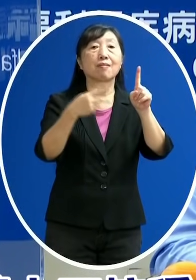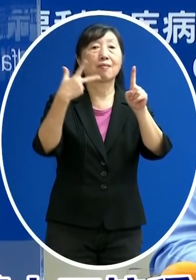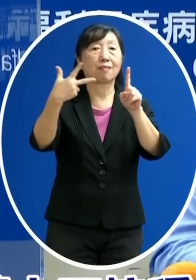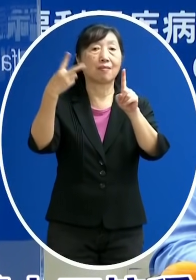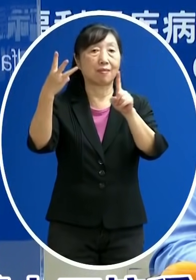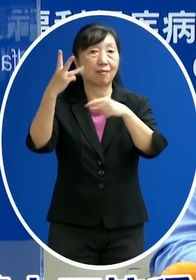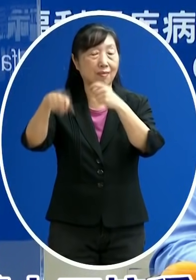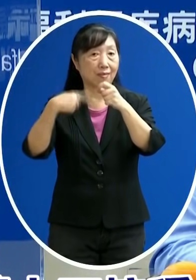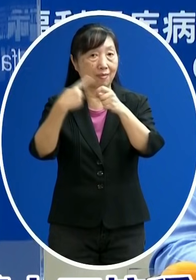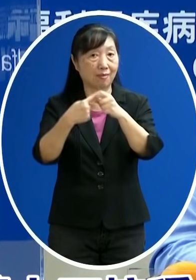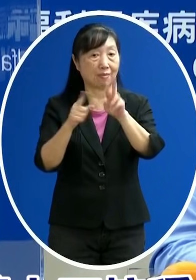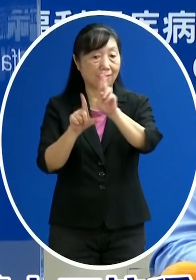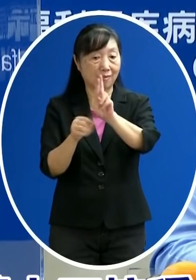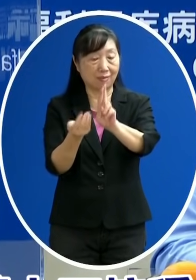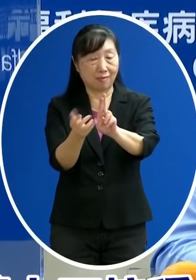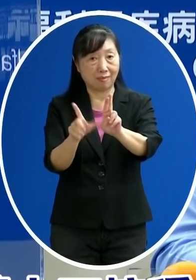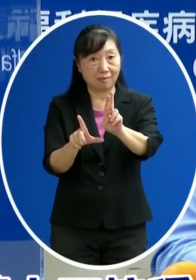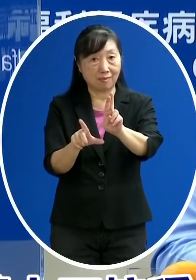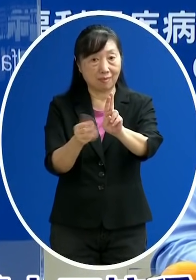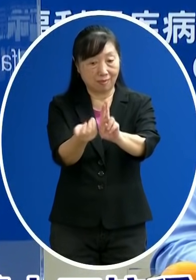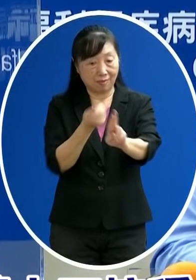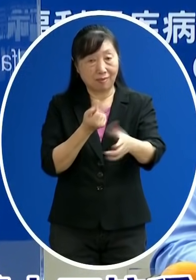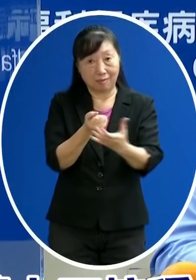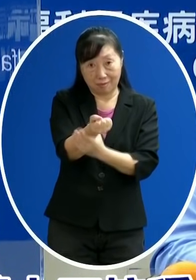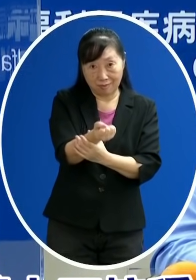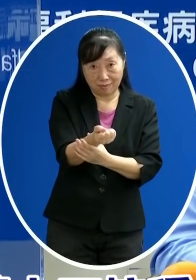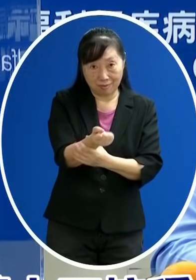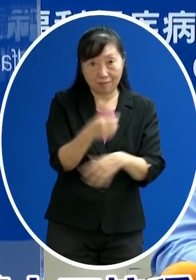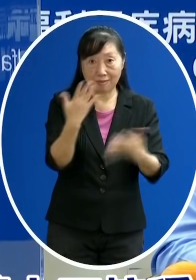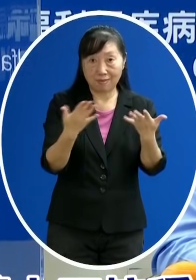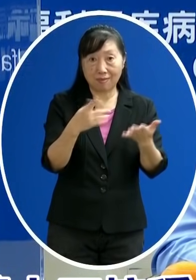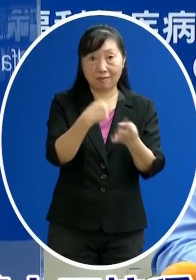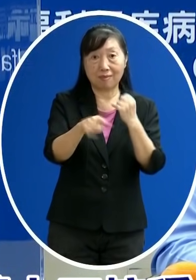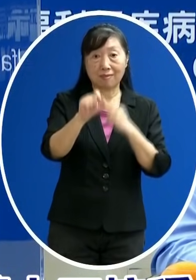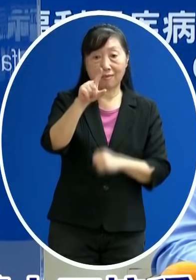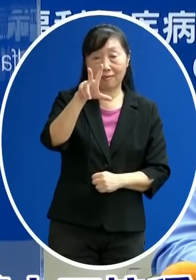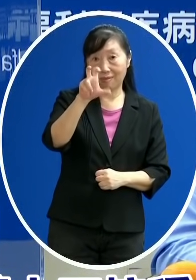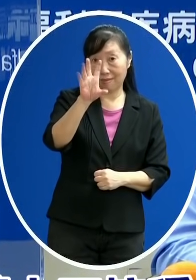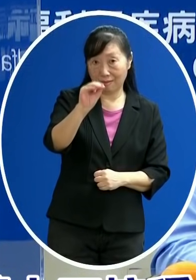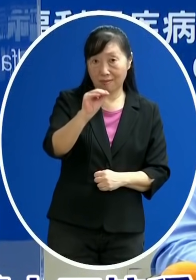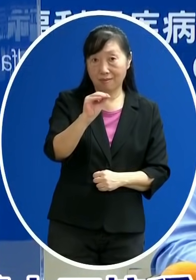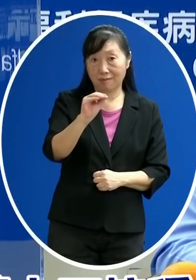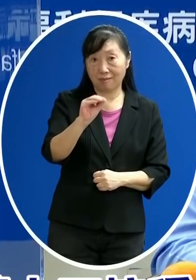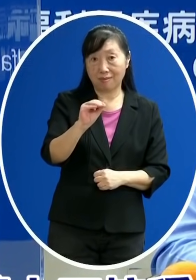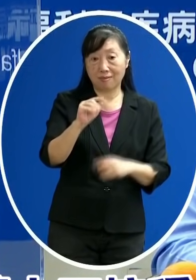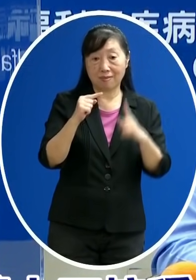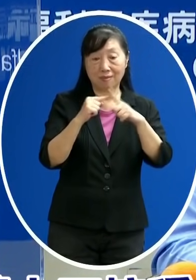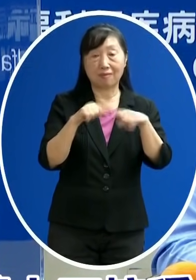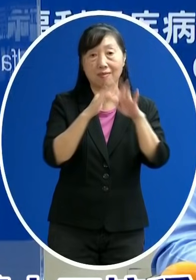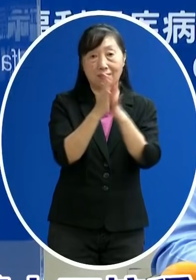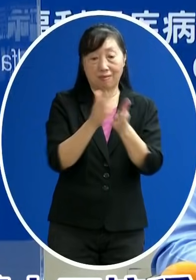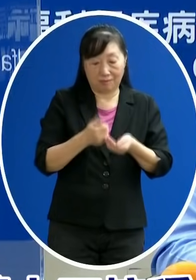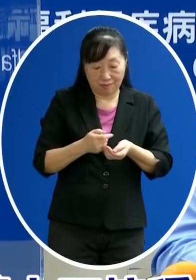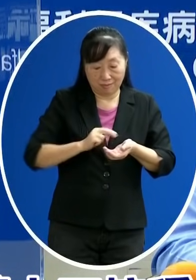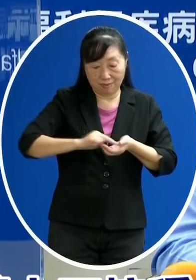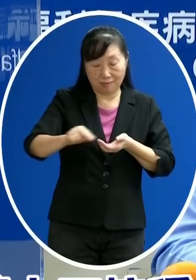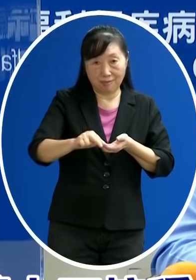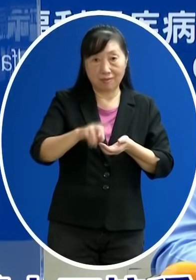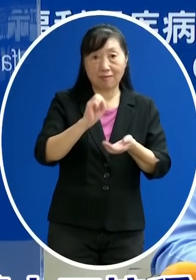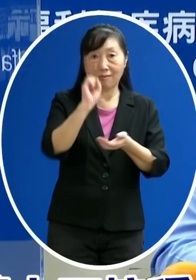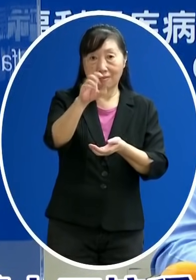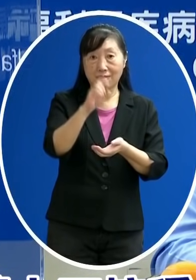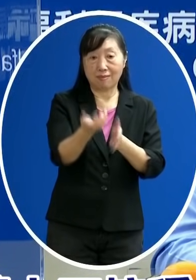1973年12月31日，含以前出生者哈，约有170万人会陆续收到简讯通知预约接